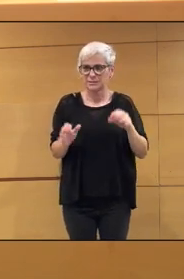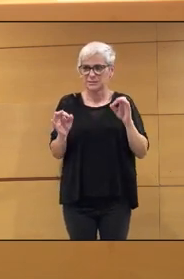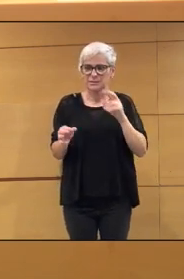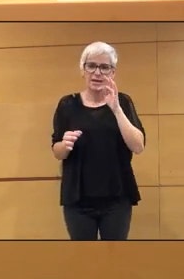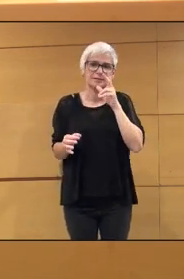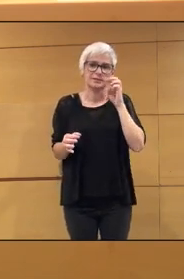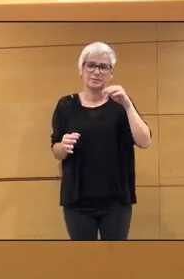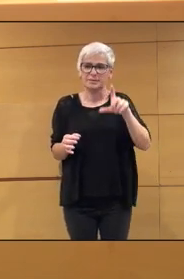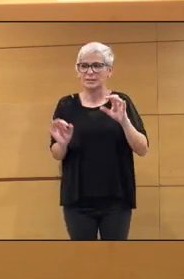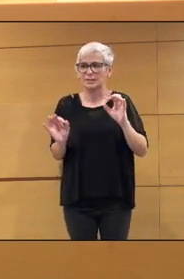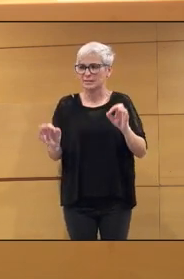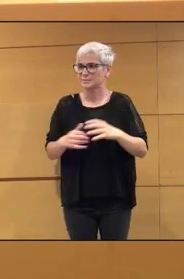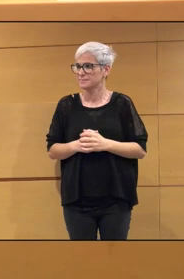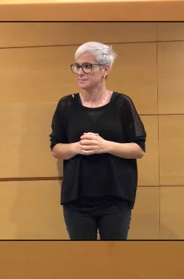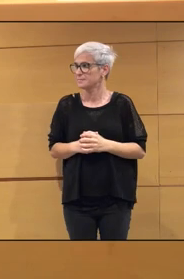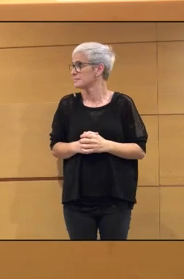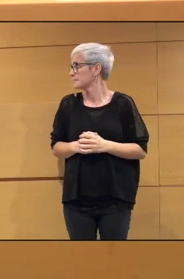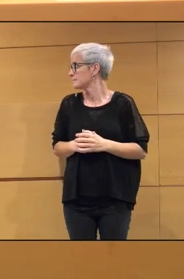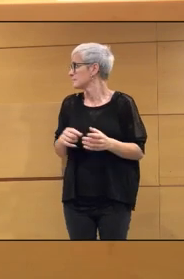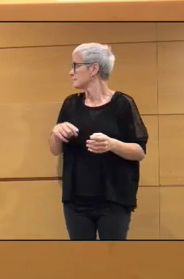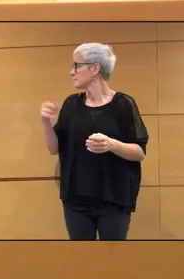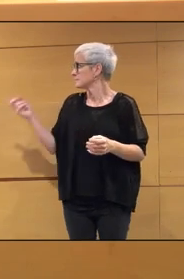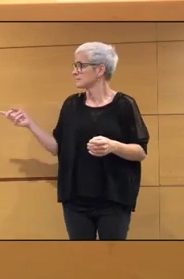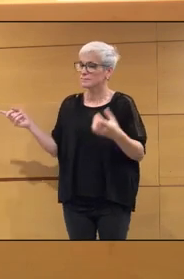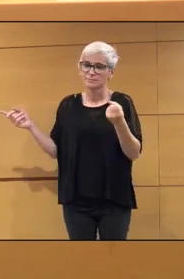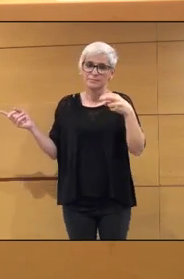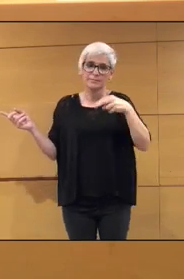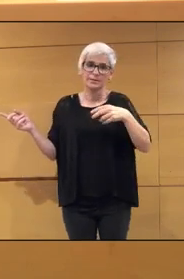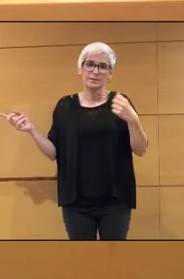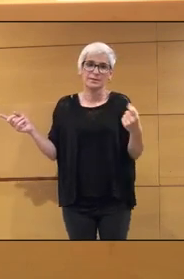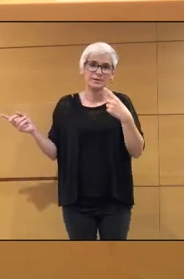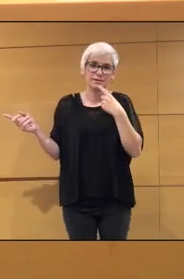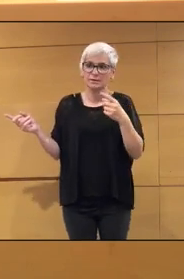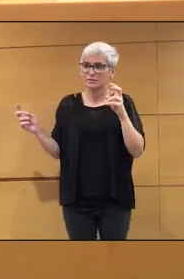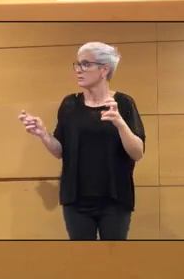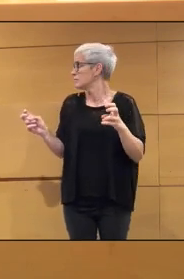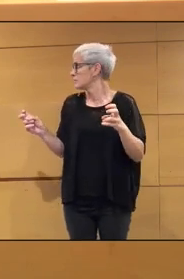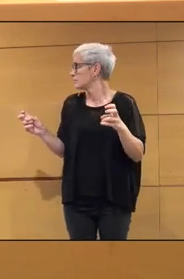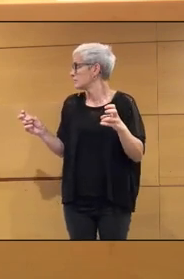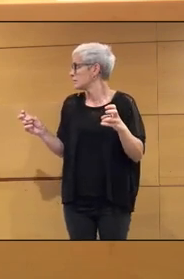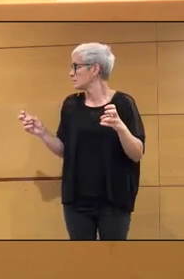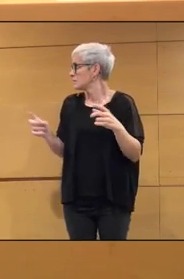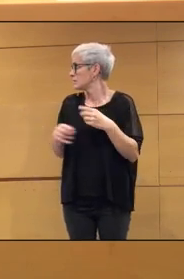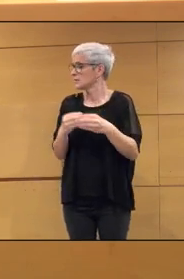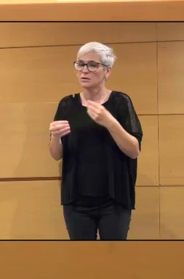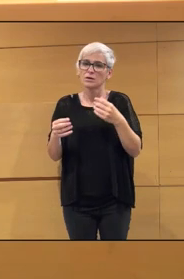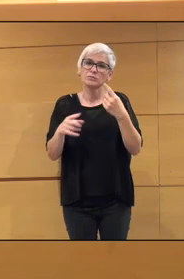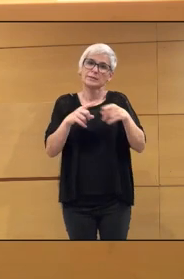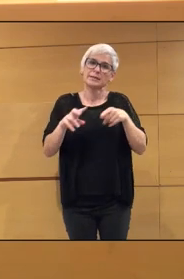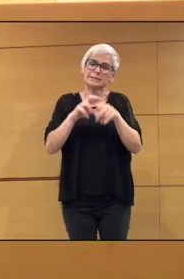ens ajudaran. No, jo, experta, jo el que diré és que a la universitat fem diverses coses. Una cosa és fer recerca